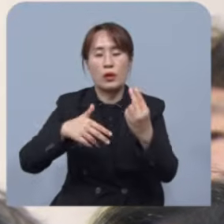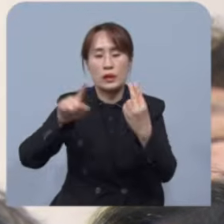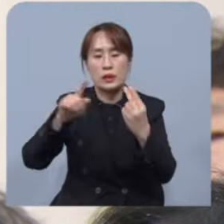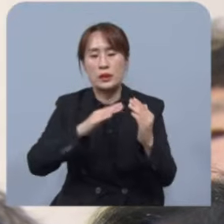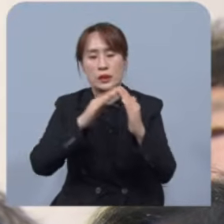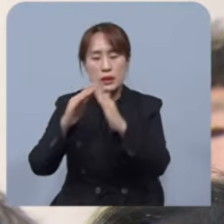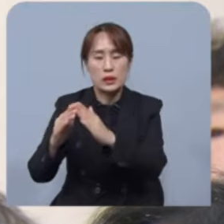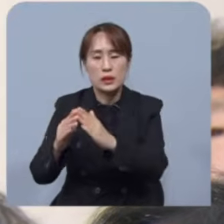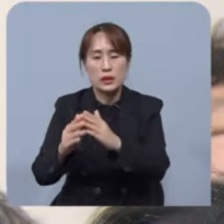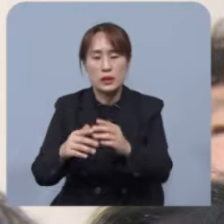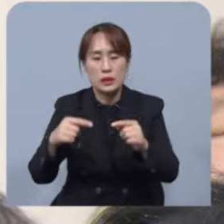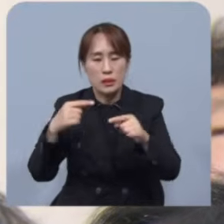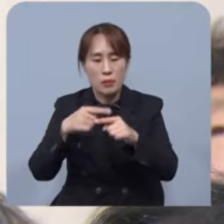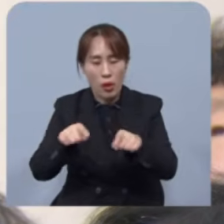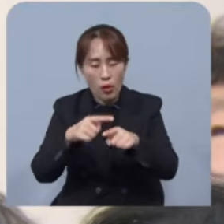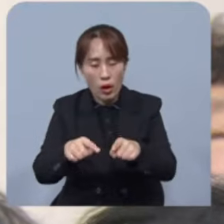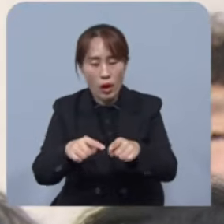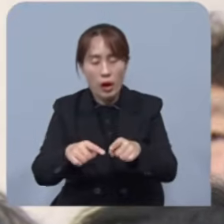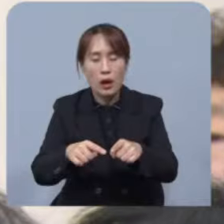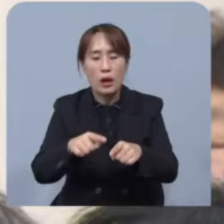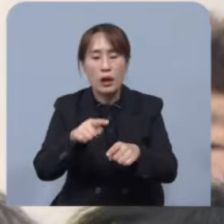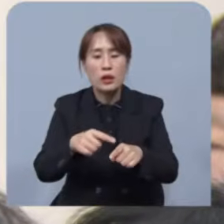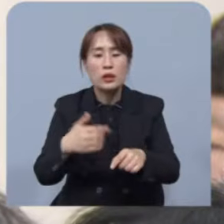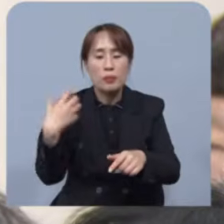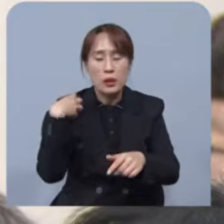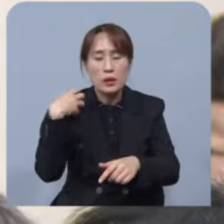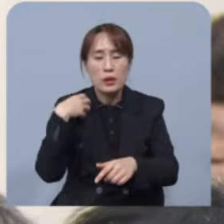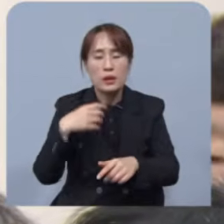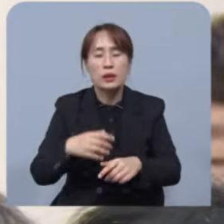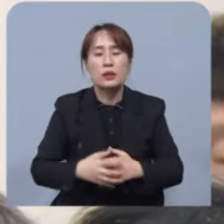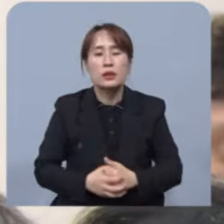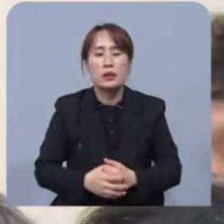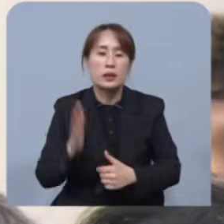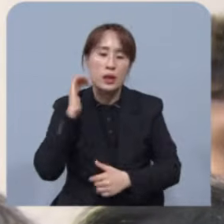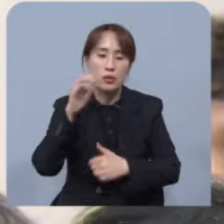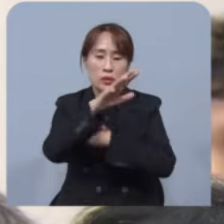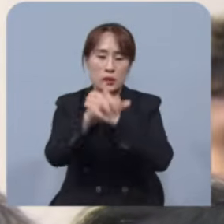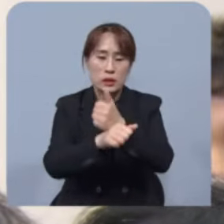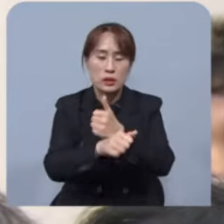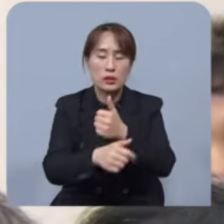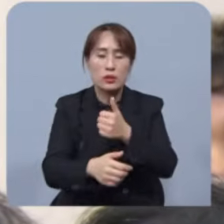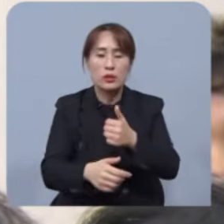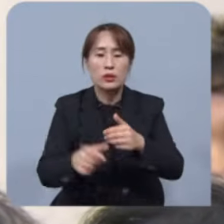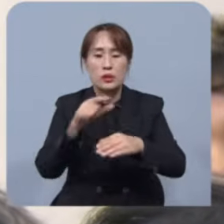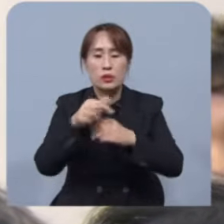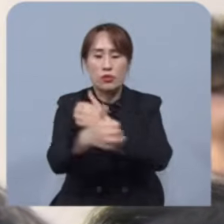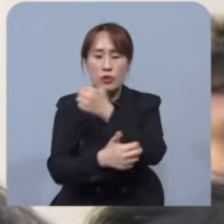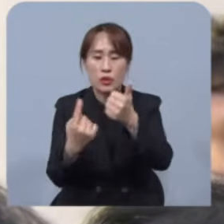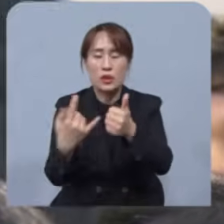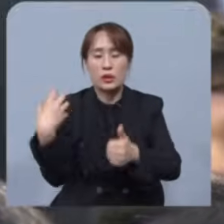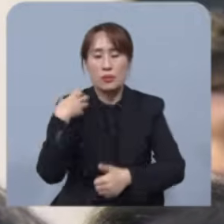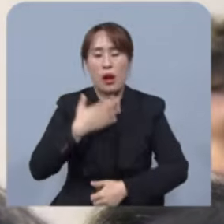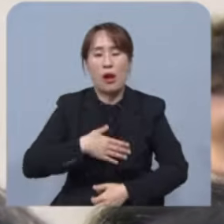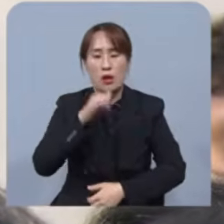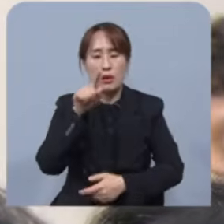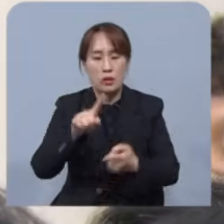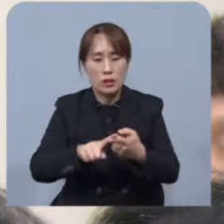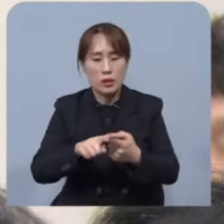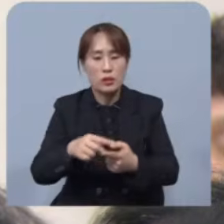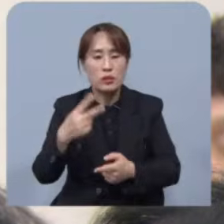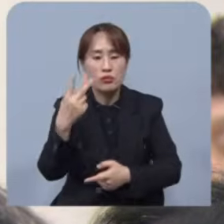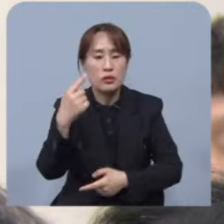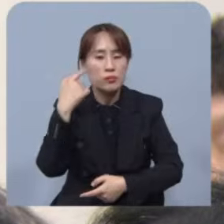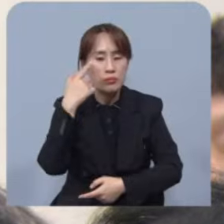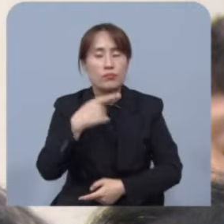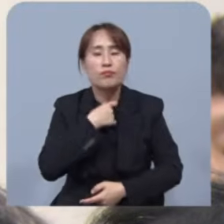심의 의결을 대통령 직속 지방지대위원회가 하는 것으로 알고 있습니다. 이와 관련하여 두 가지 질문을 드리고자